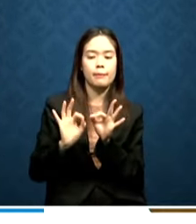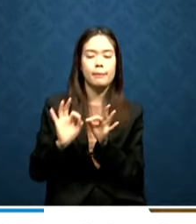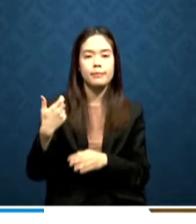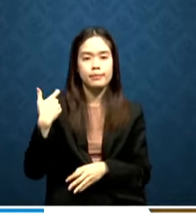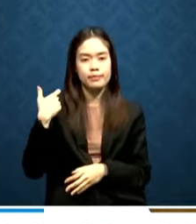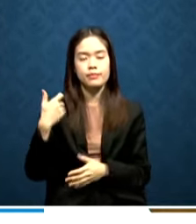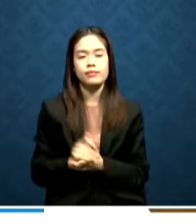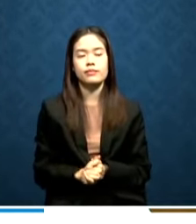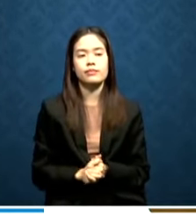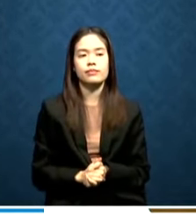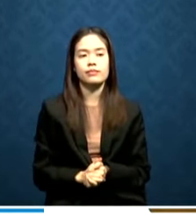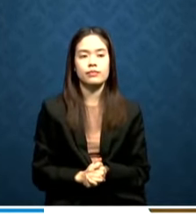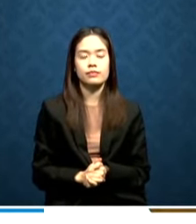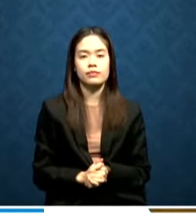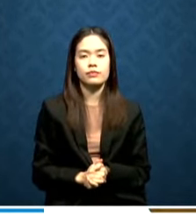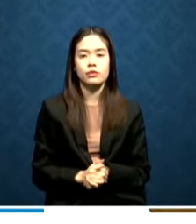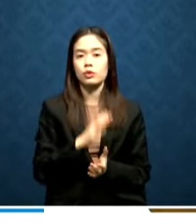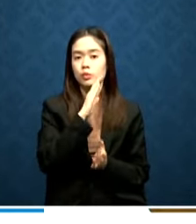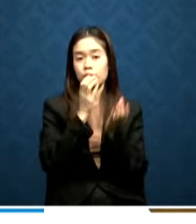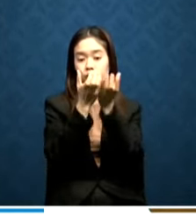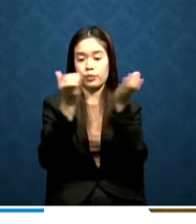ตรงนี้ท่านเห็นด้วยนะครับแล้วฉบับใหม่เนี่ย